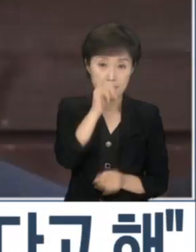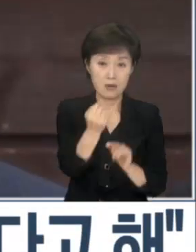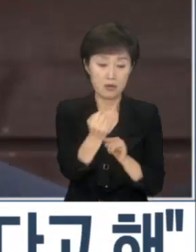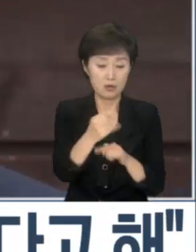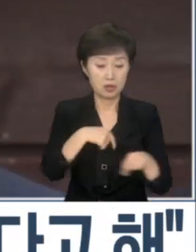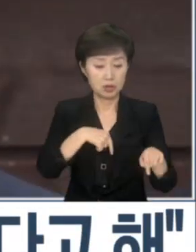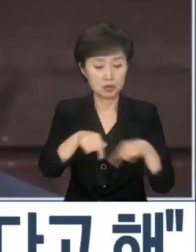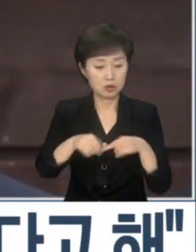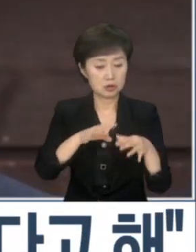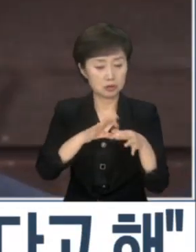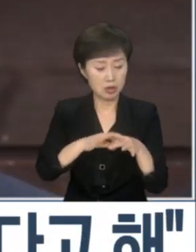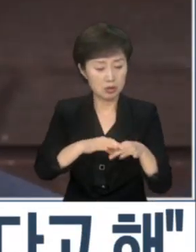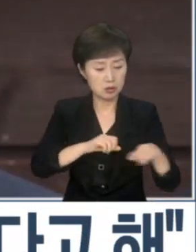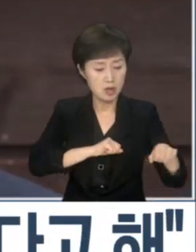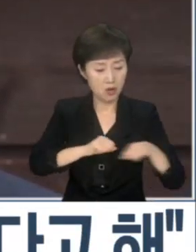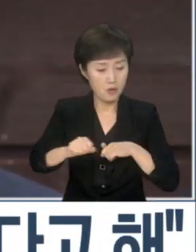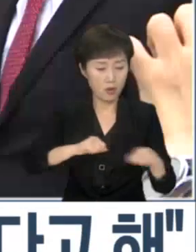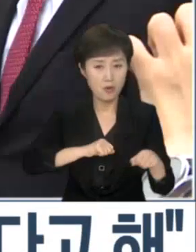정치적